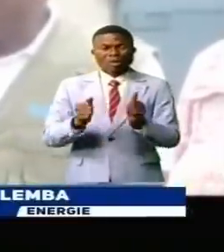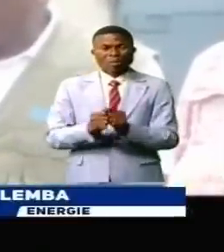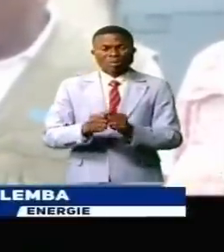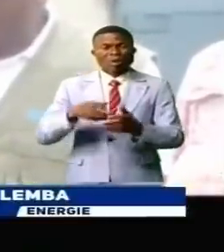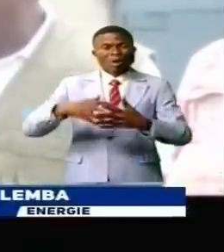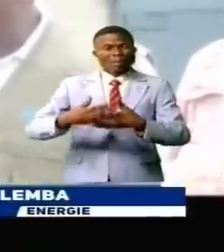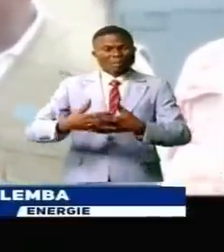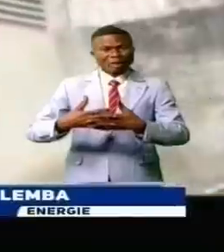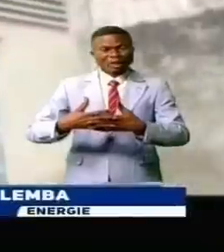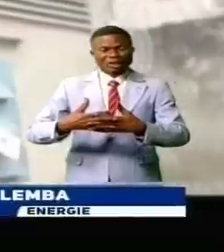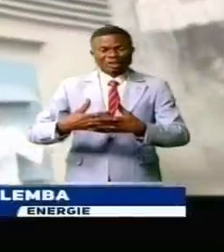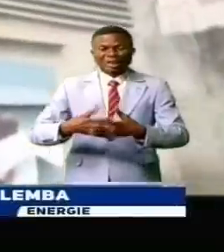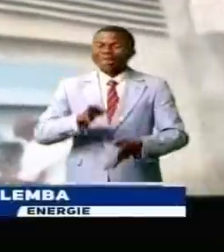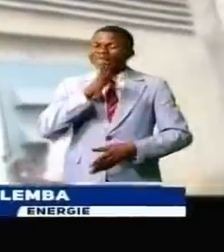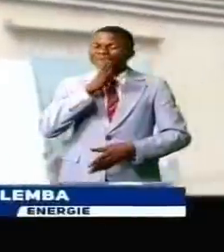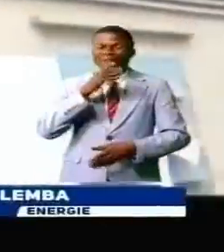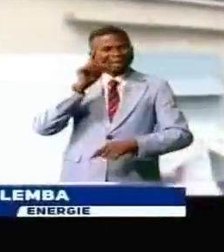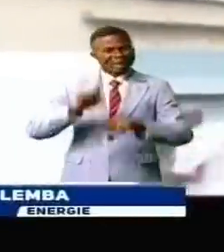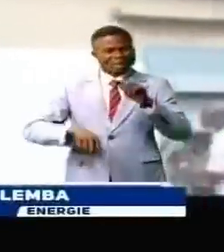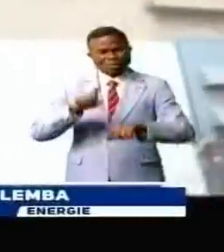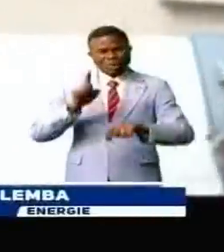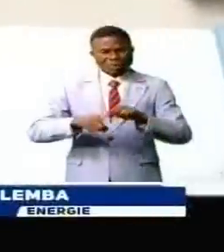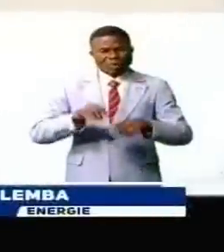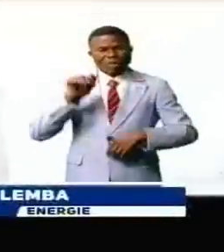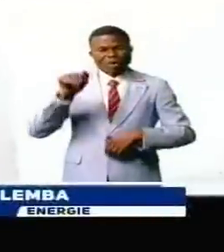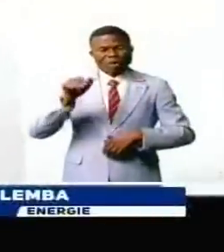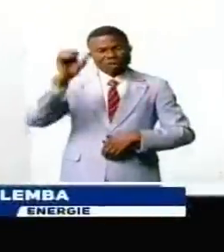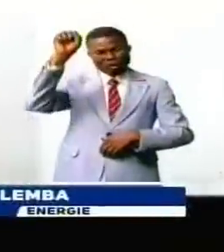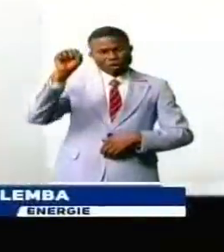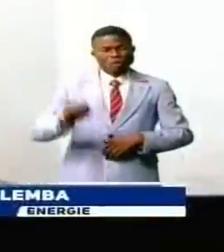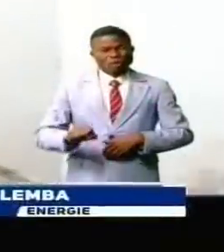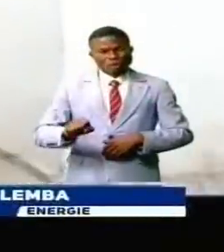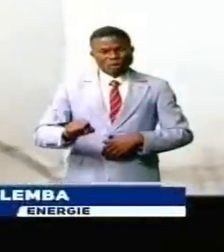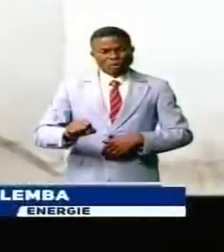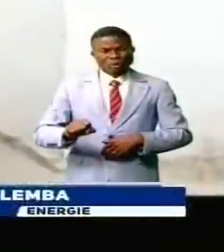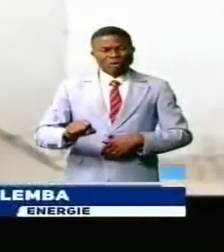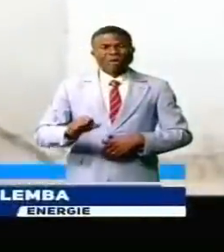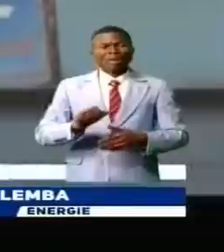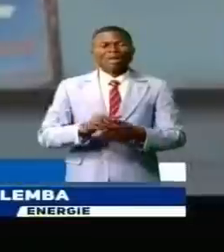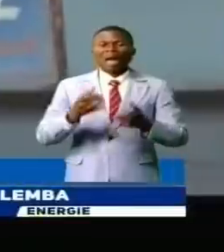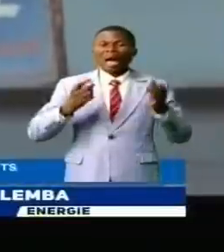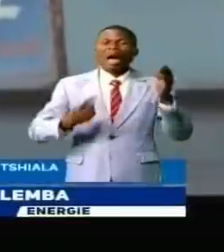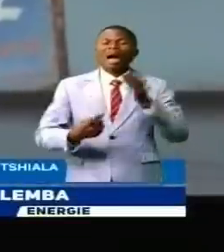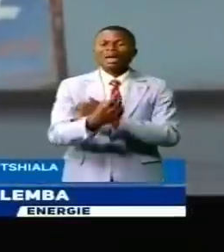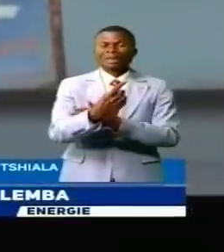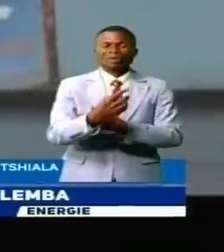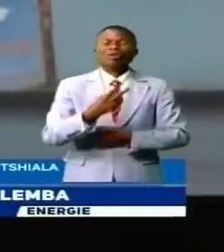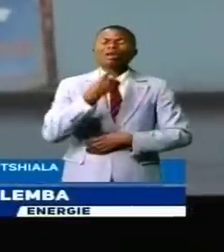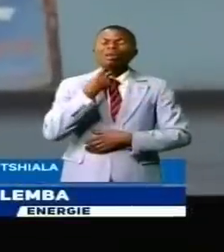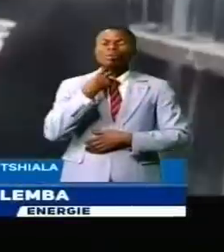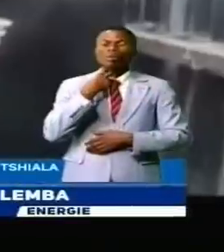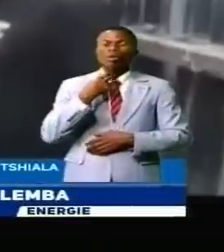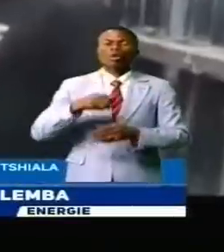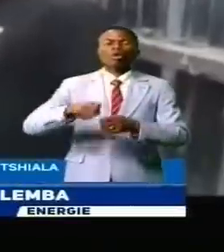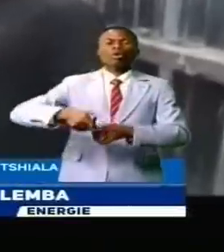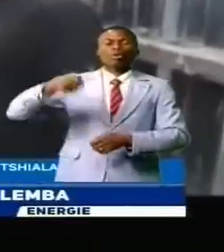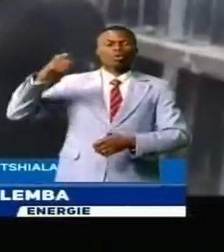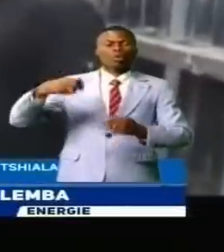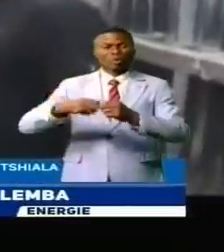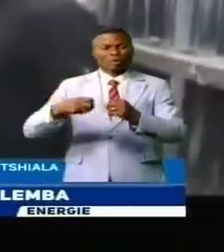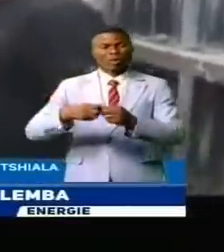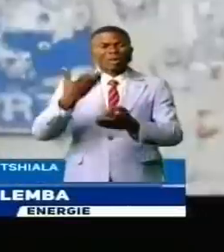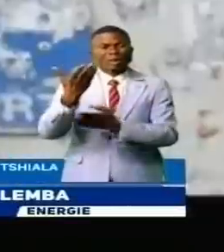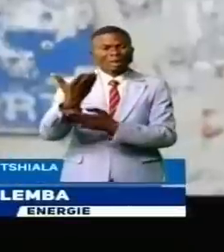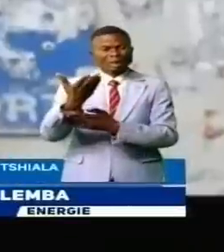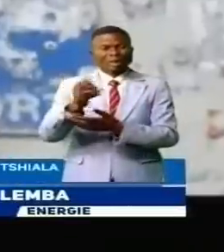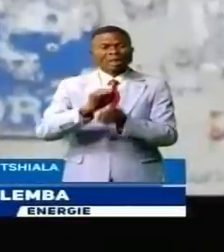n'ont pas longue vie. Les directeurs Kinshasa Sud, Nzambe Beou, dénoncent l'enclavement des cabines SNEL et attirent l'attention